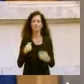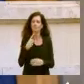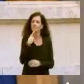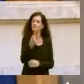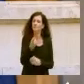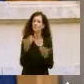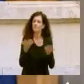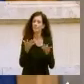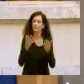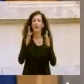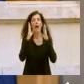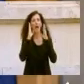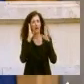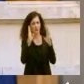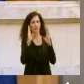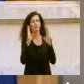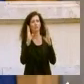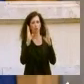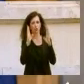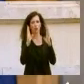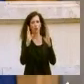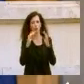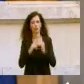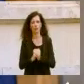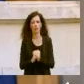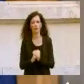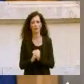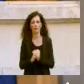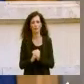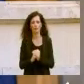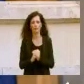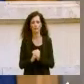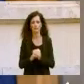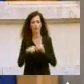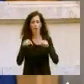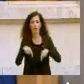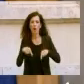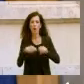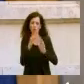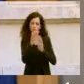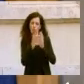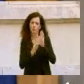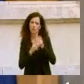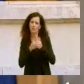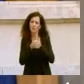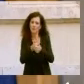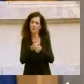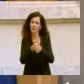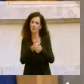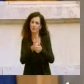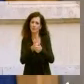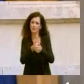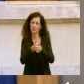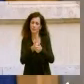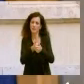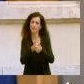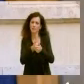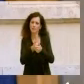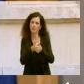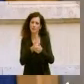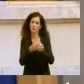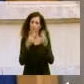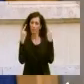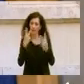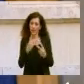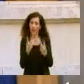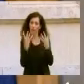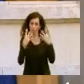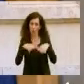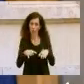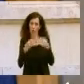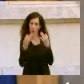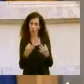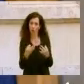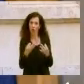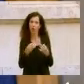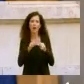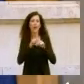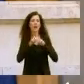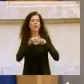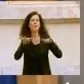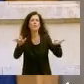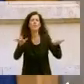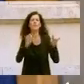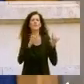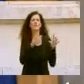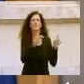le uniche misure oggi efficaci a cui affidiamo l'opera di contrasto della diffusione del virus sono